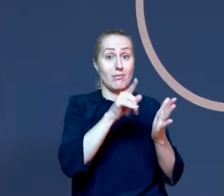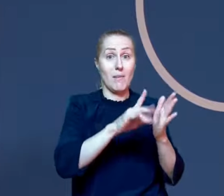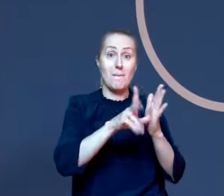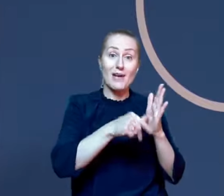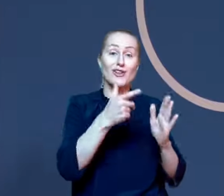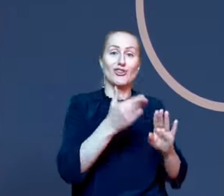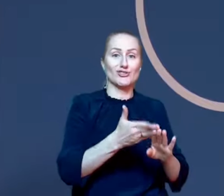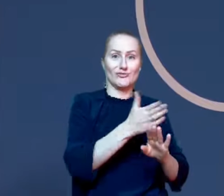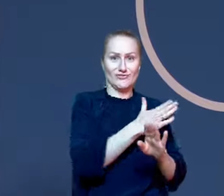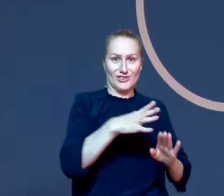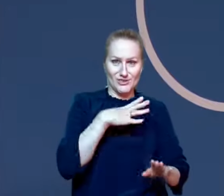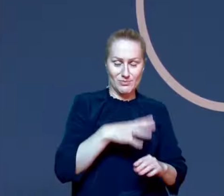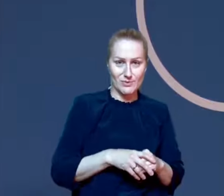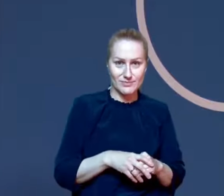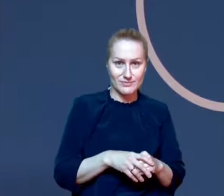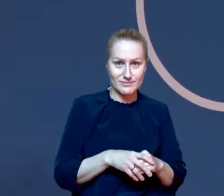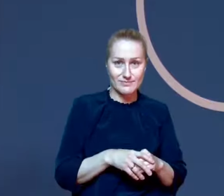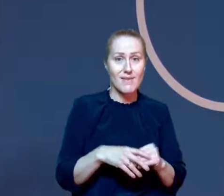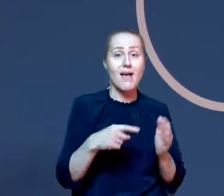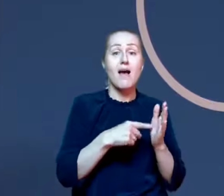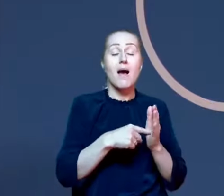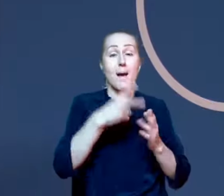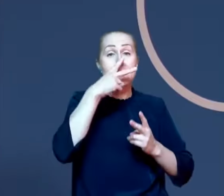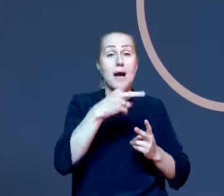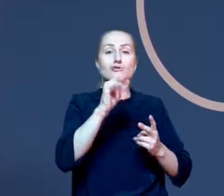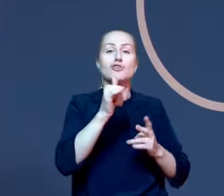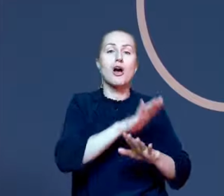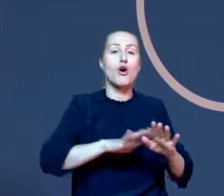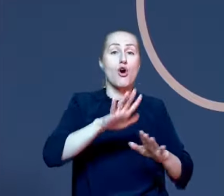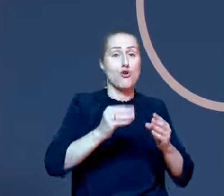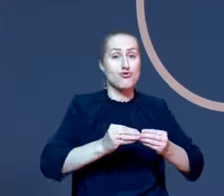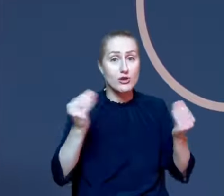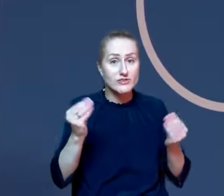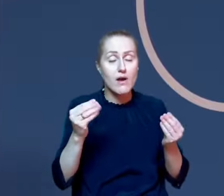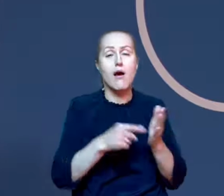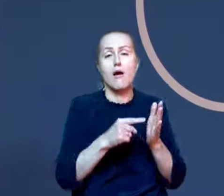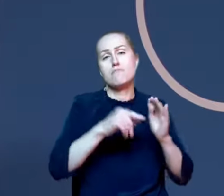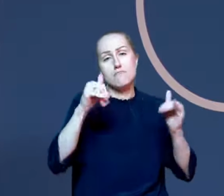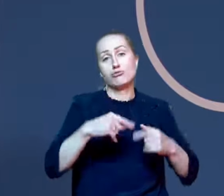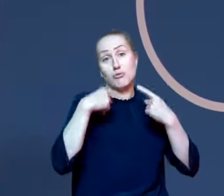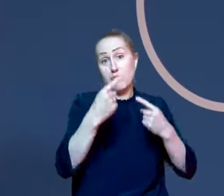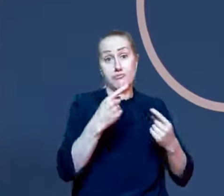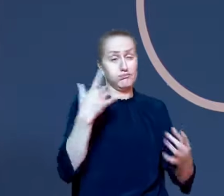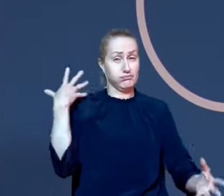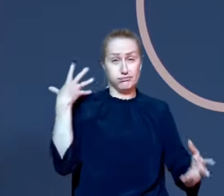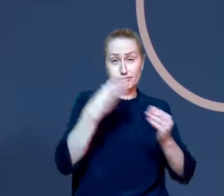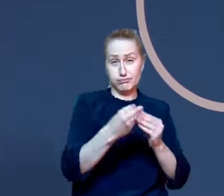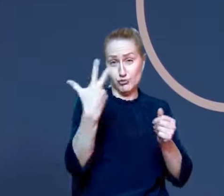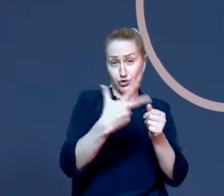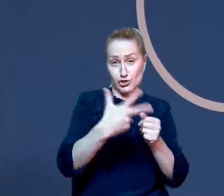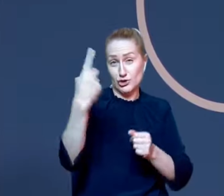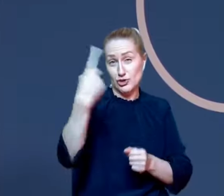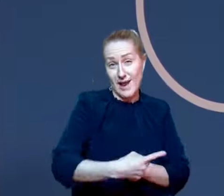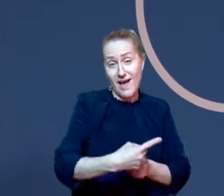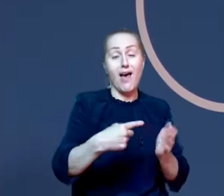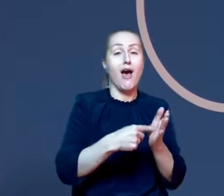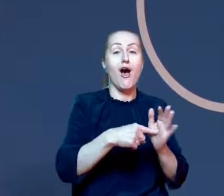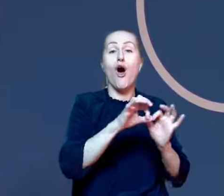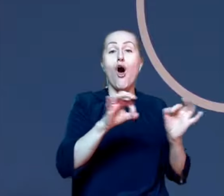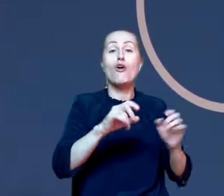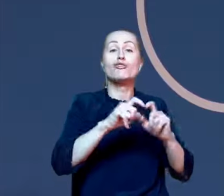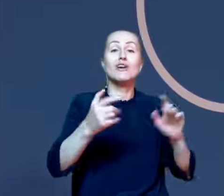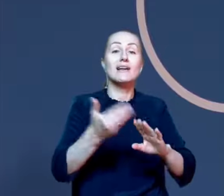mamy. Czyli patrząc z punktu widzenia rozwojowego, to można powiedzieć, że przez 30 lat od czasów, kiedy